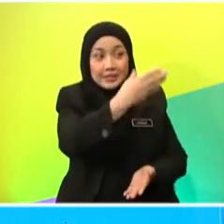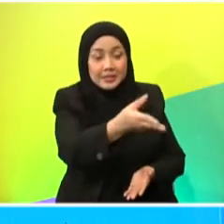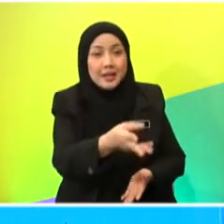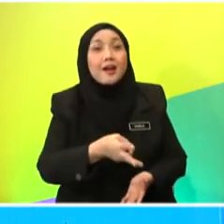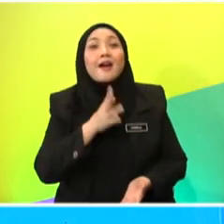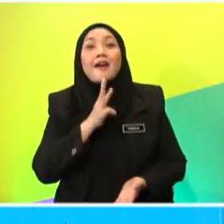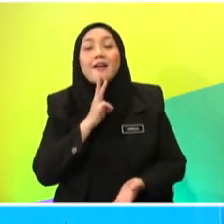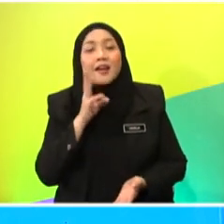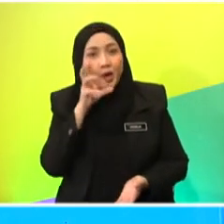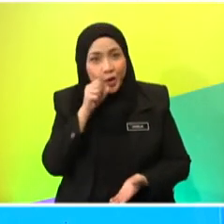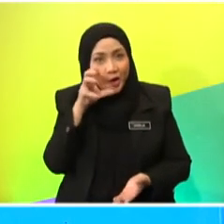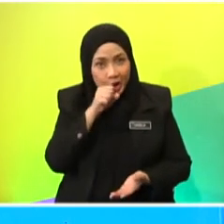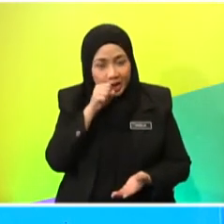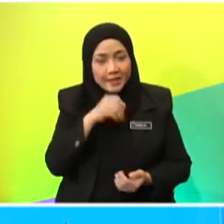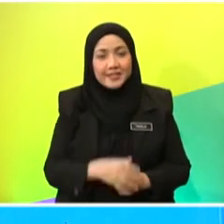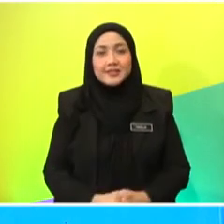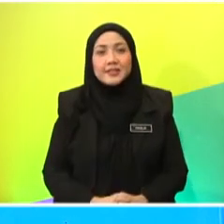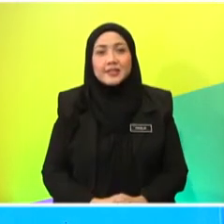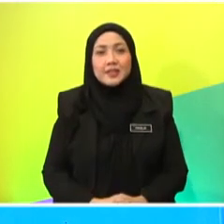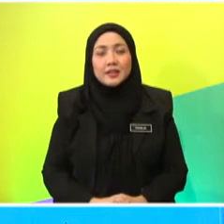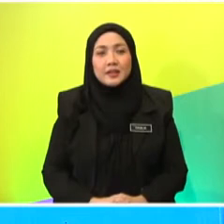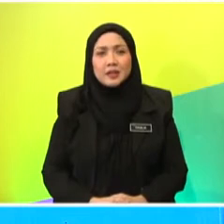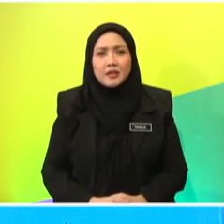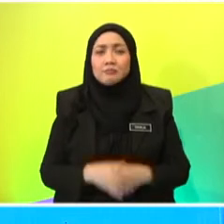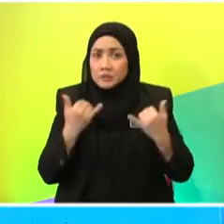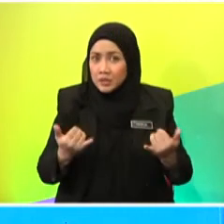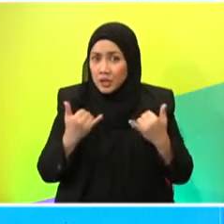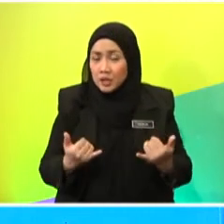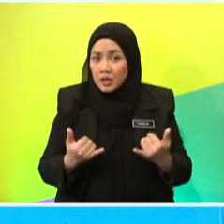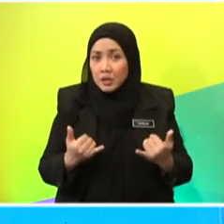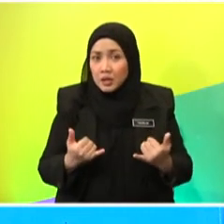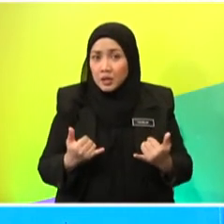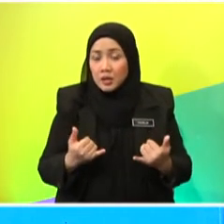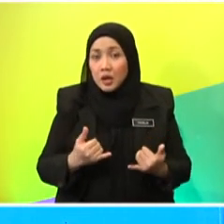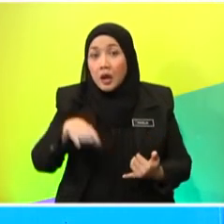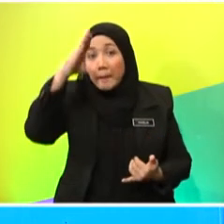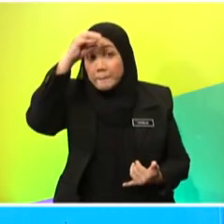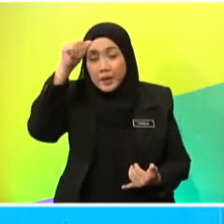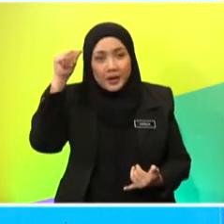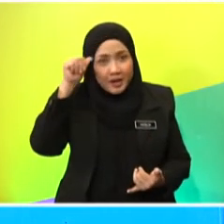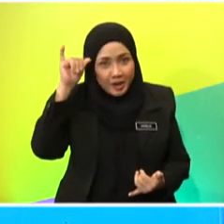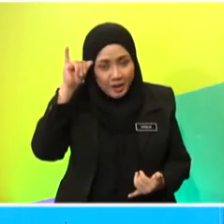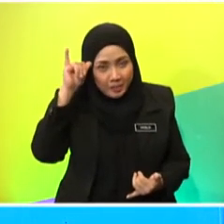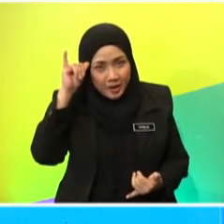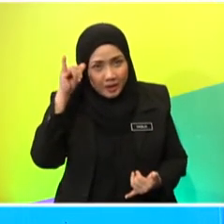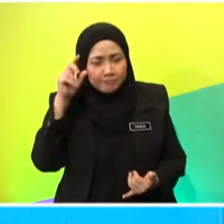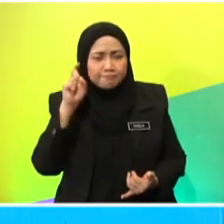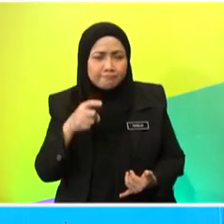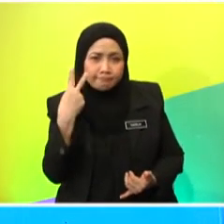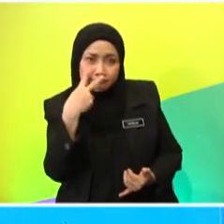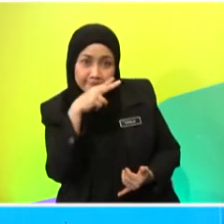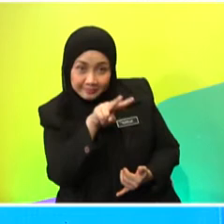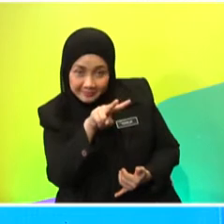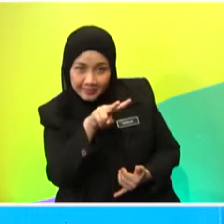betul cuma kita pastikan hehehe Emang tolol adikku nyuci Gowa adaband sutac gambar